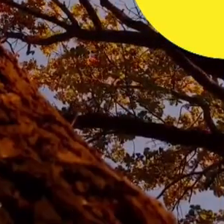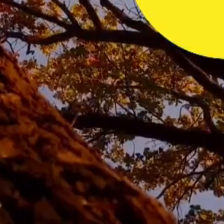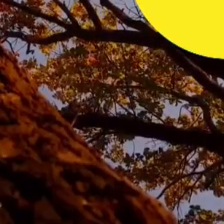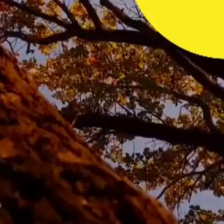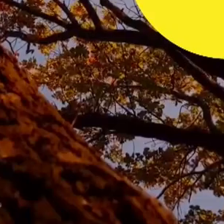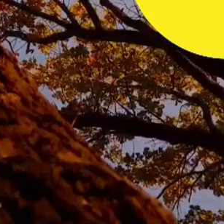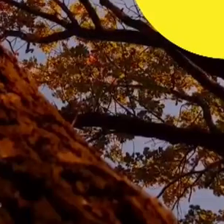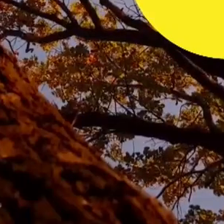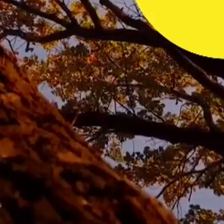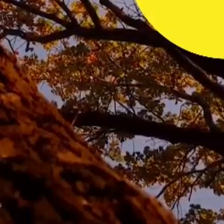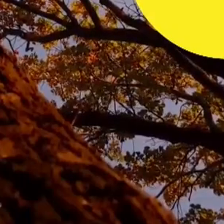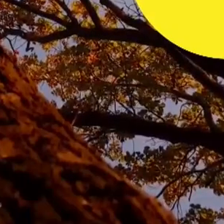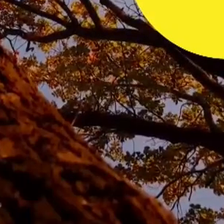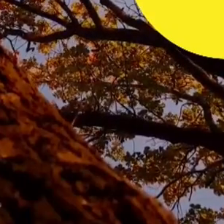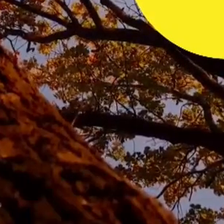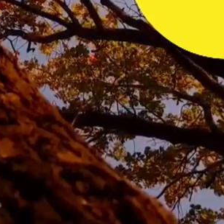парному